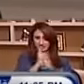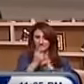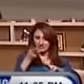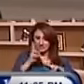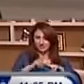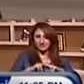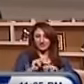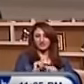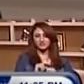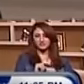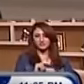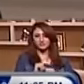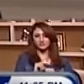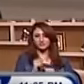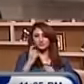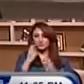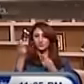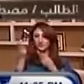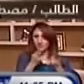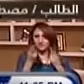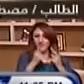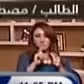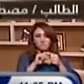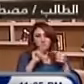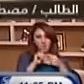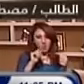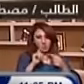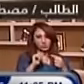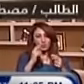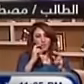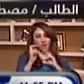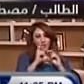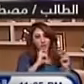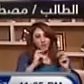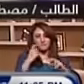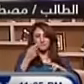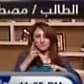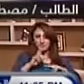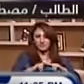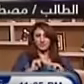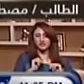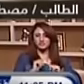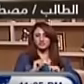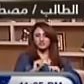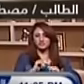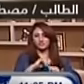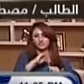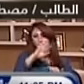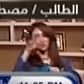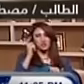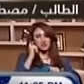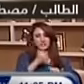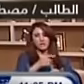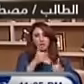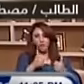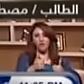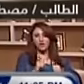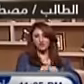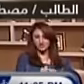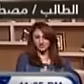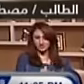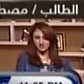شاء الله. تكون معانا مره كده ضيف ونختار موضوعات، ويكون معانا ضيوف ونقعد نتكلم. انا احب اسمع لك وانا واثق ان الناس تحب تسمع لك كمان. ربنا